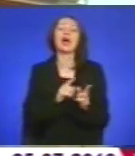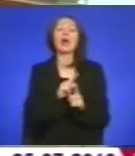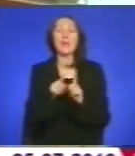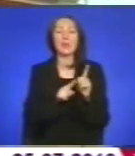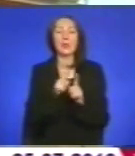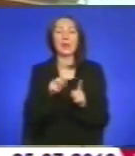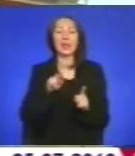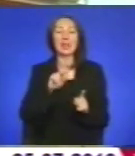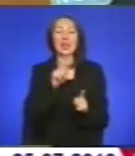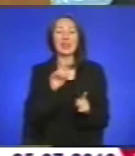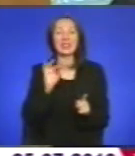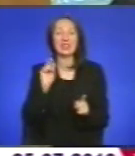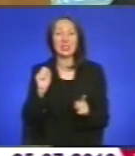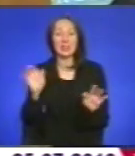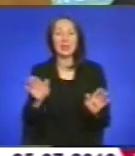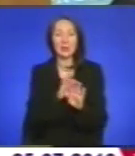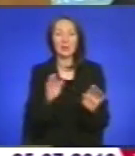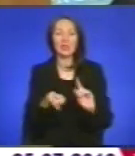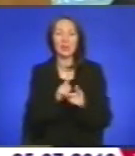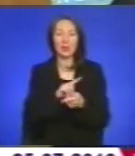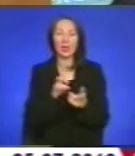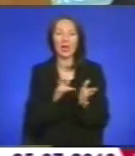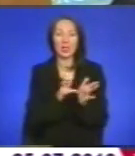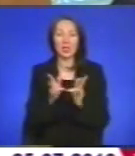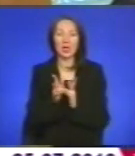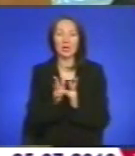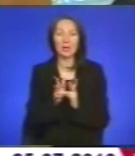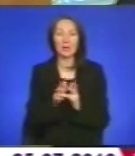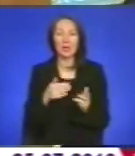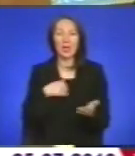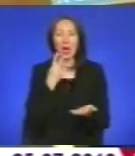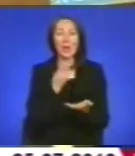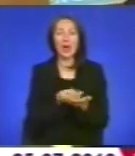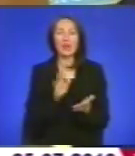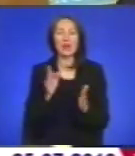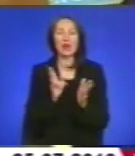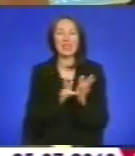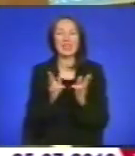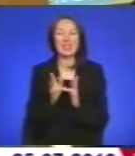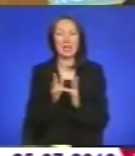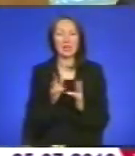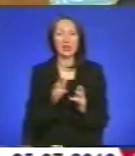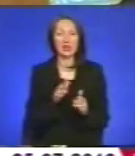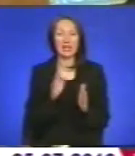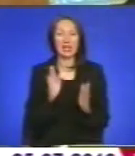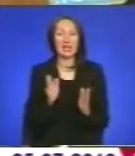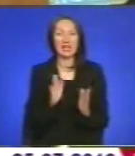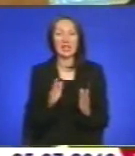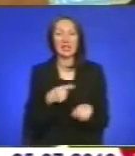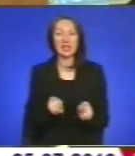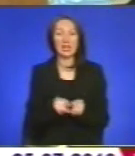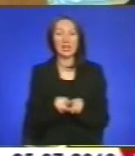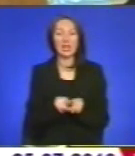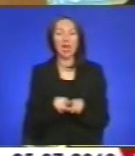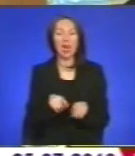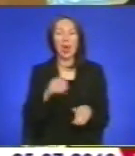язичницькі пісні. Ми бачимо в християнстві не тільки такі якісь політичні,